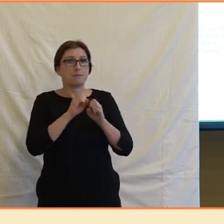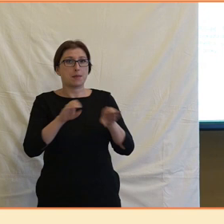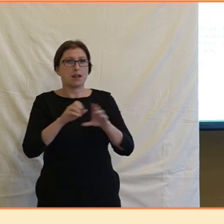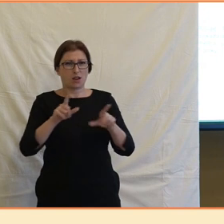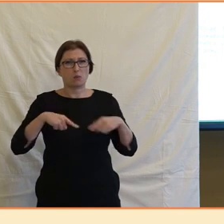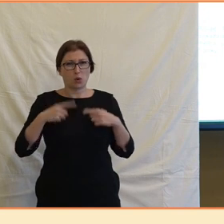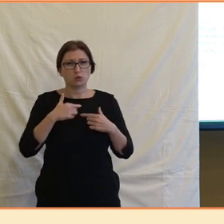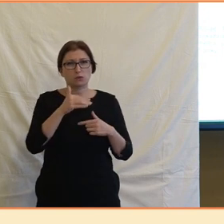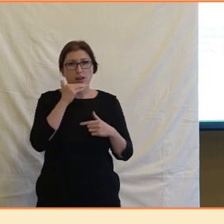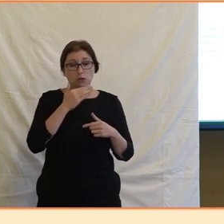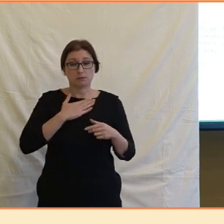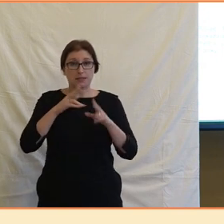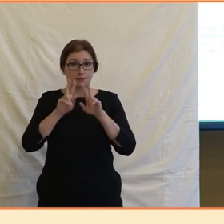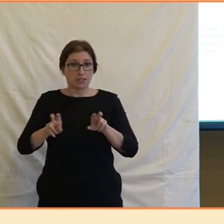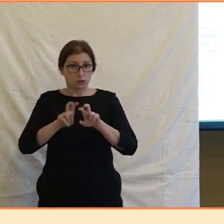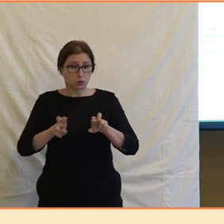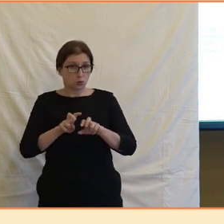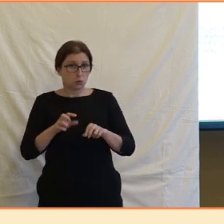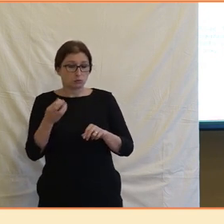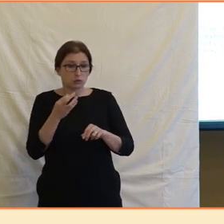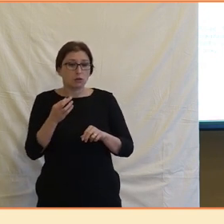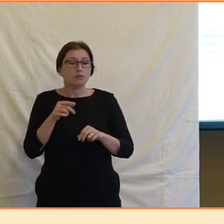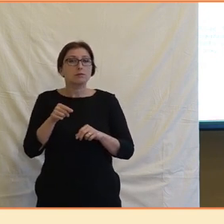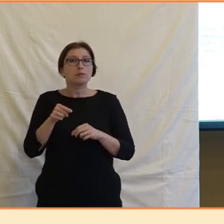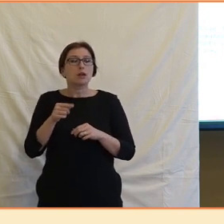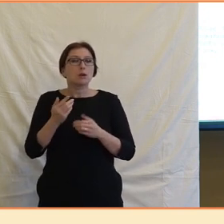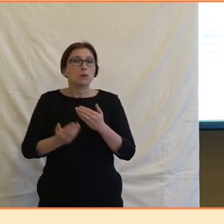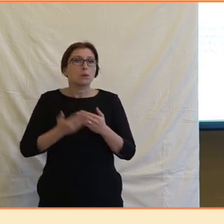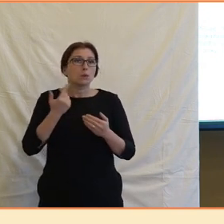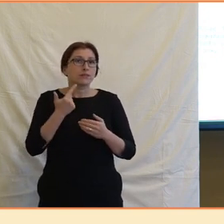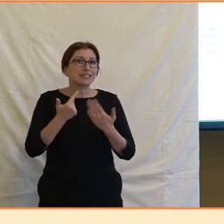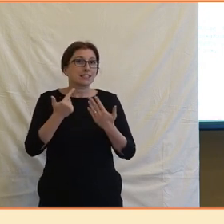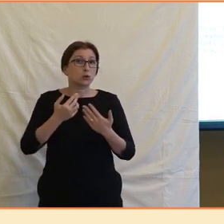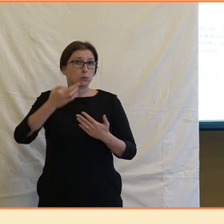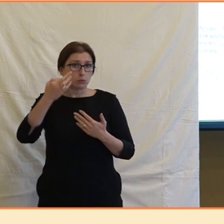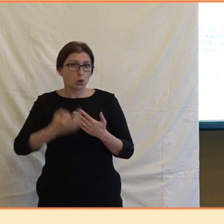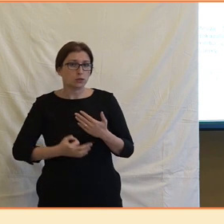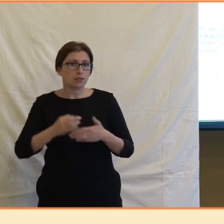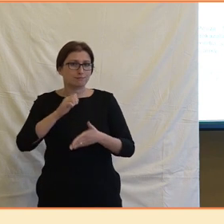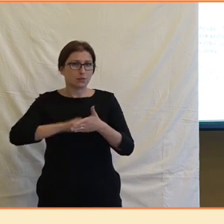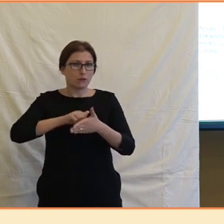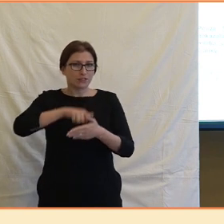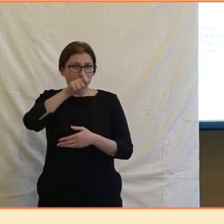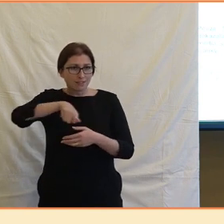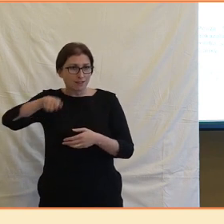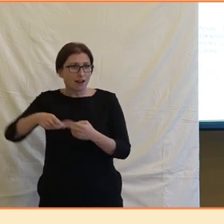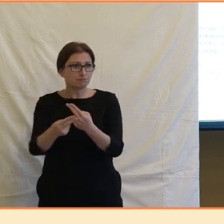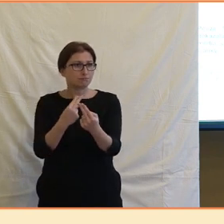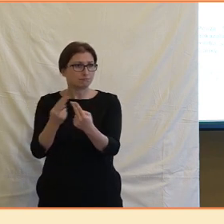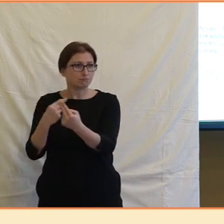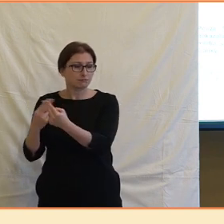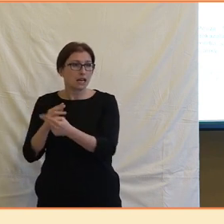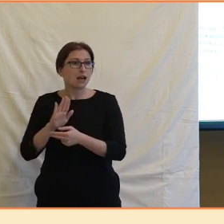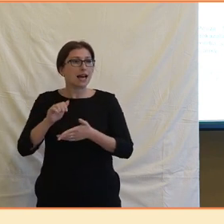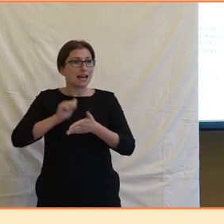široce. Z našeho výzkumu vyplynulo, že téměř 27% respondentů výzkumu uvedlo, že v